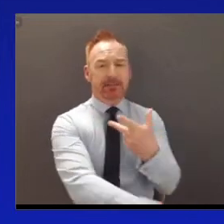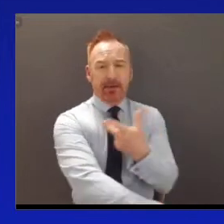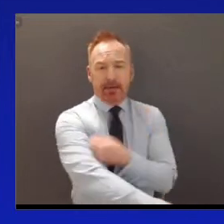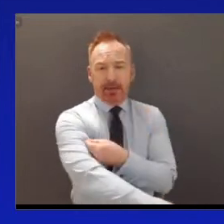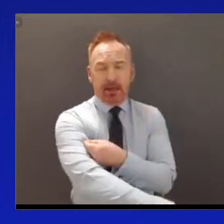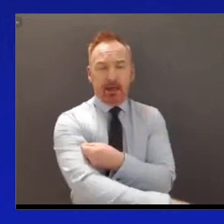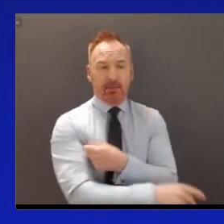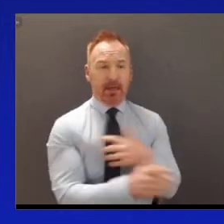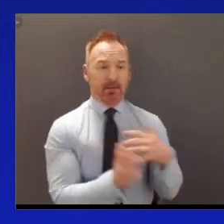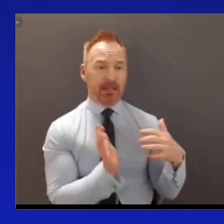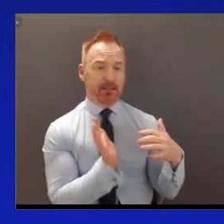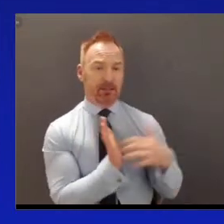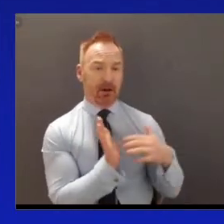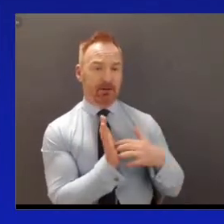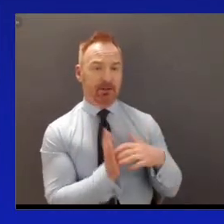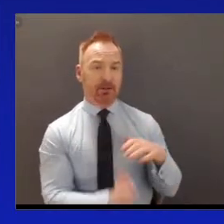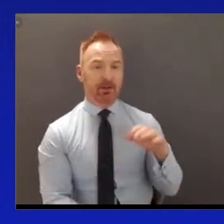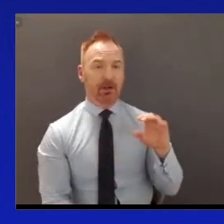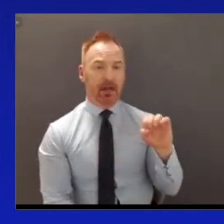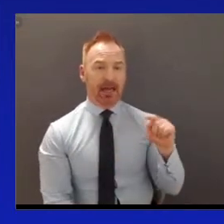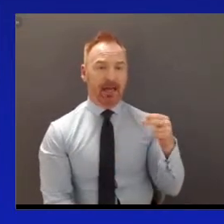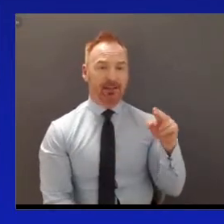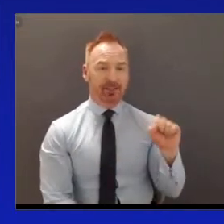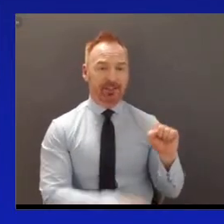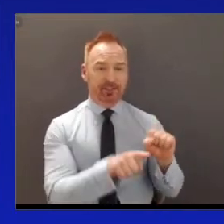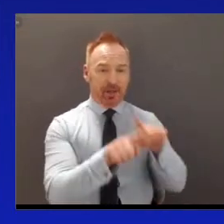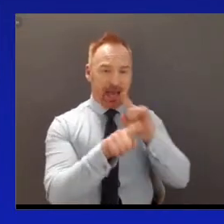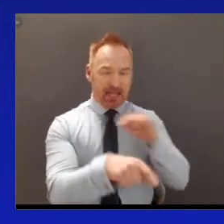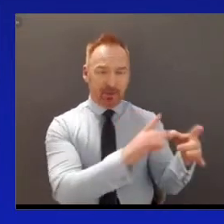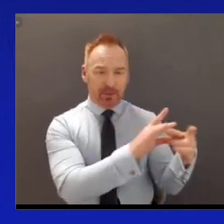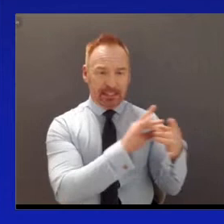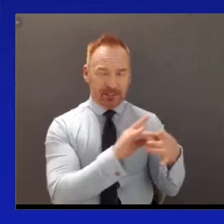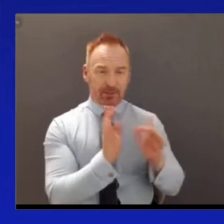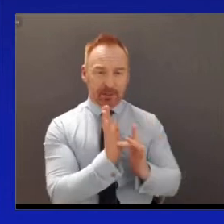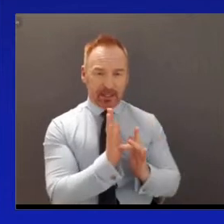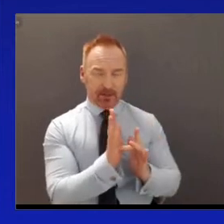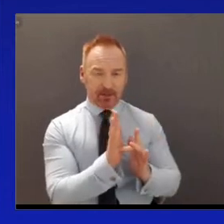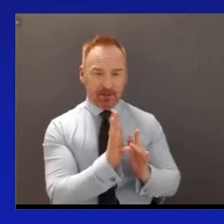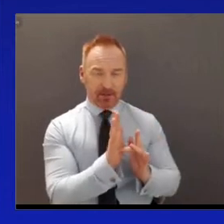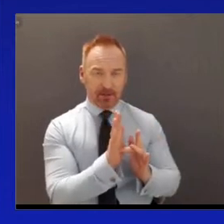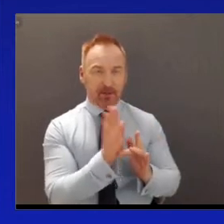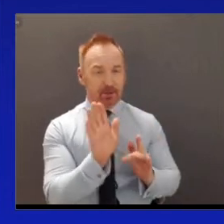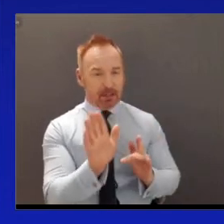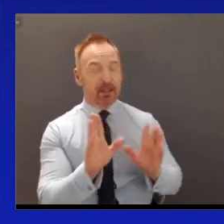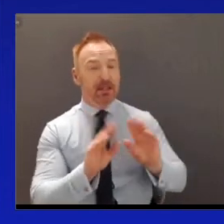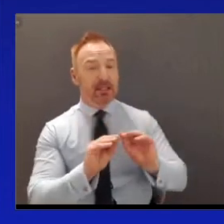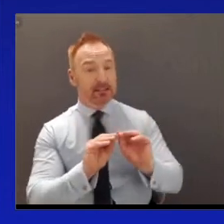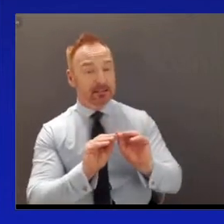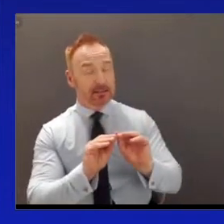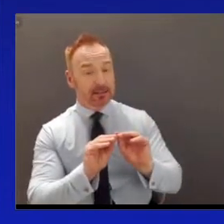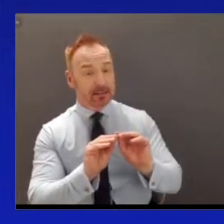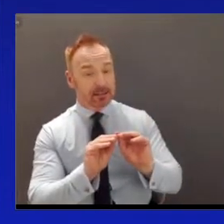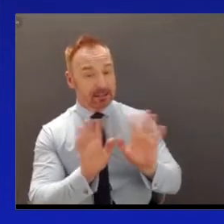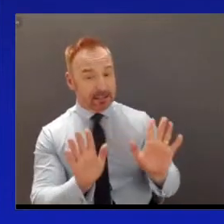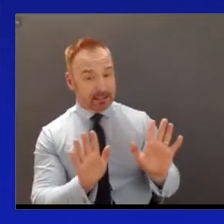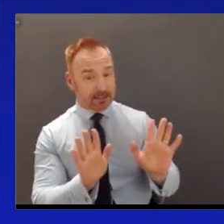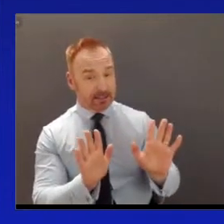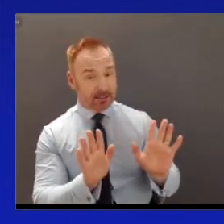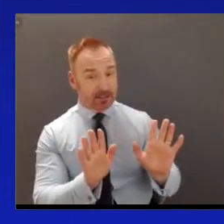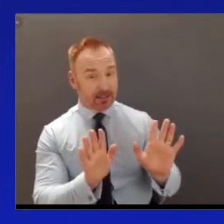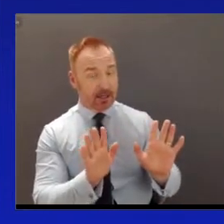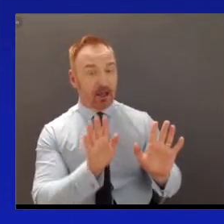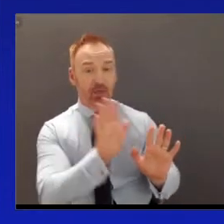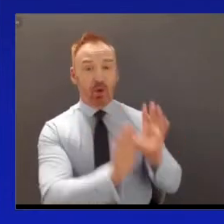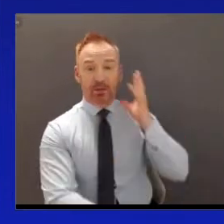C'est clair que ces expériences-là nous donnent toujours de la capacité de valider